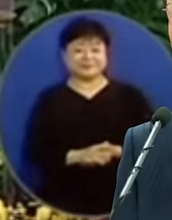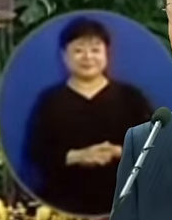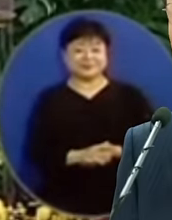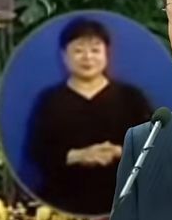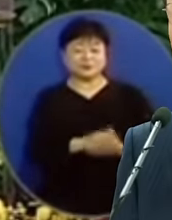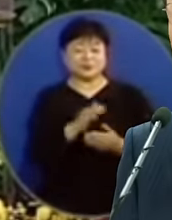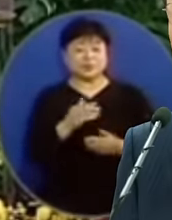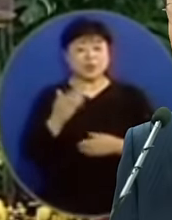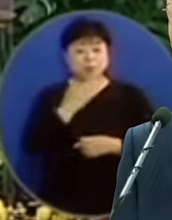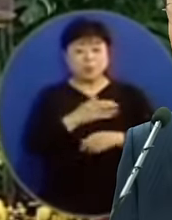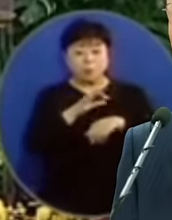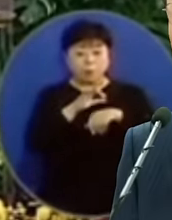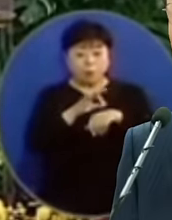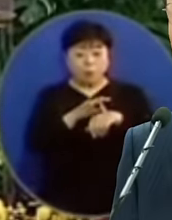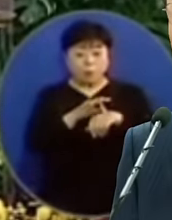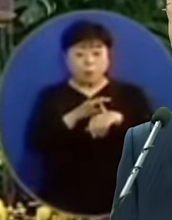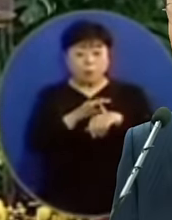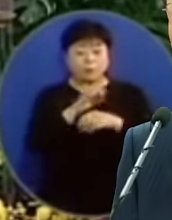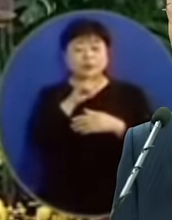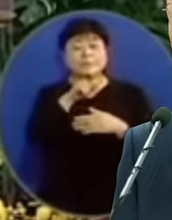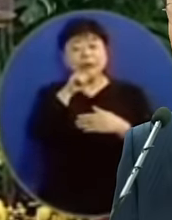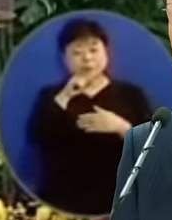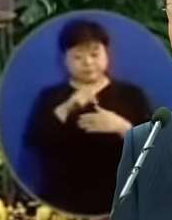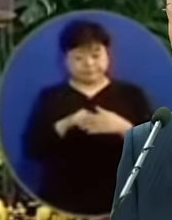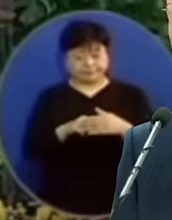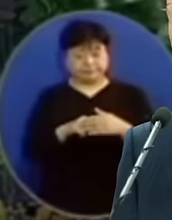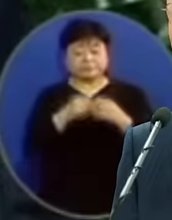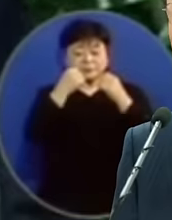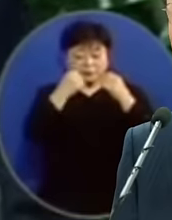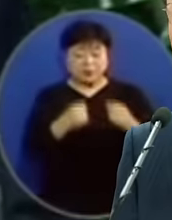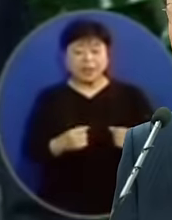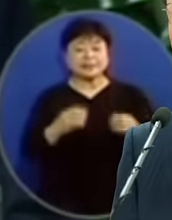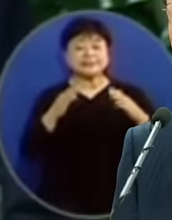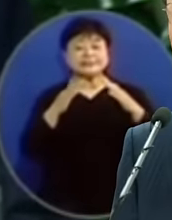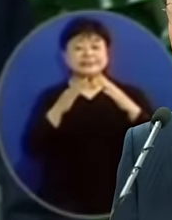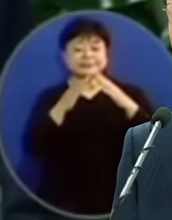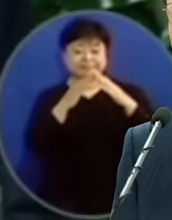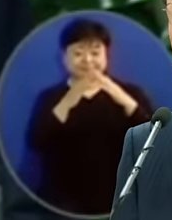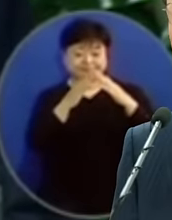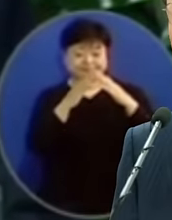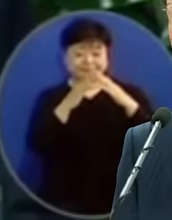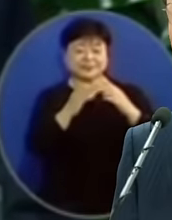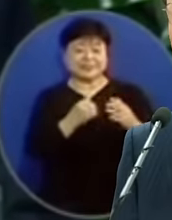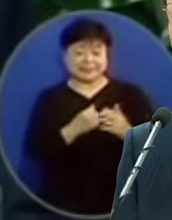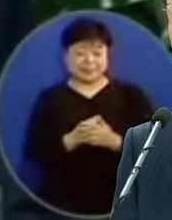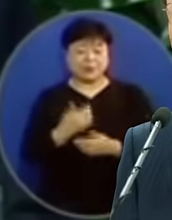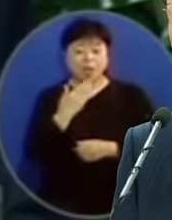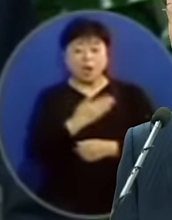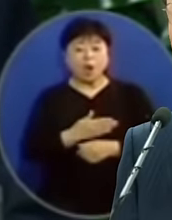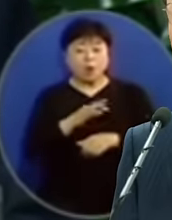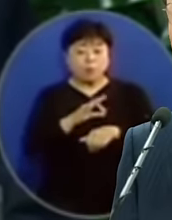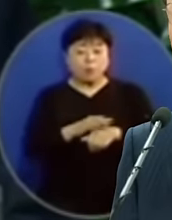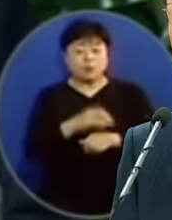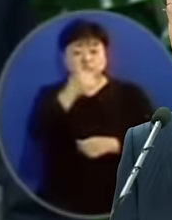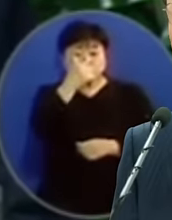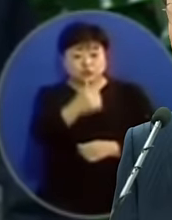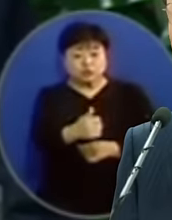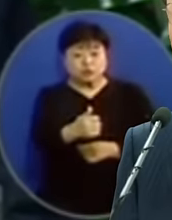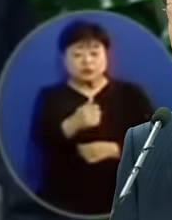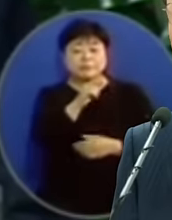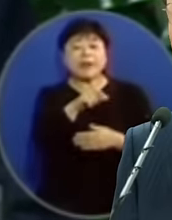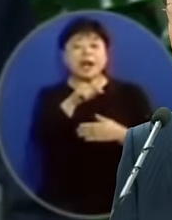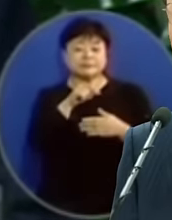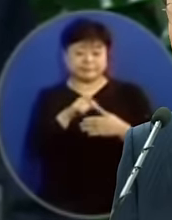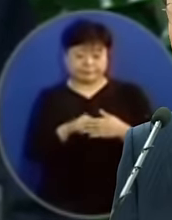여러분, 우리의 몸은 우리 마음이 거하는 집인 것입니다. 그러므로 몸의 주인은 우리